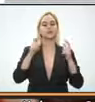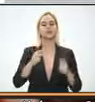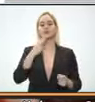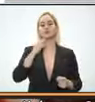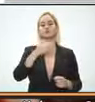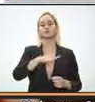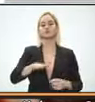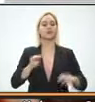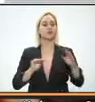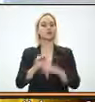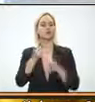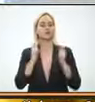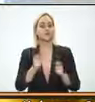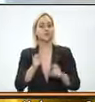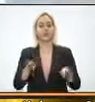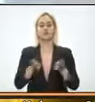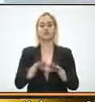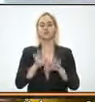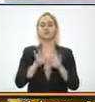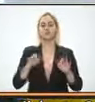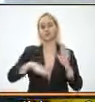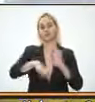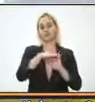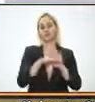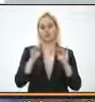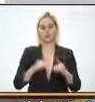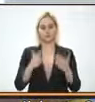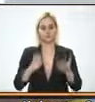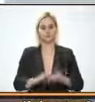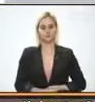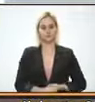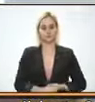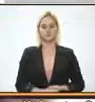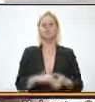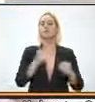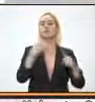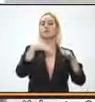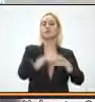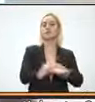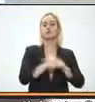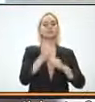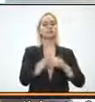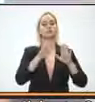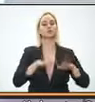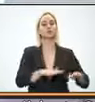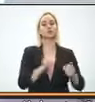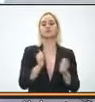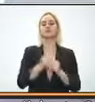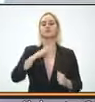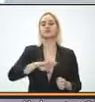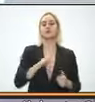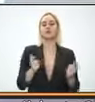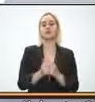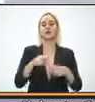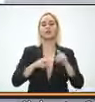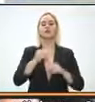kız çocuklarının yaşadığı güçlükler ve eşitsizlikler gündeme taşınıyor. Sığınmacılar ve Göçmenlerle Dayanışma